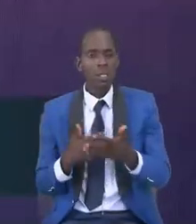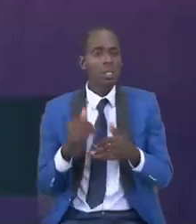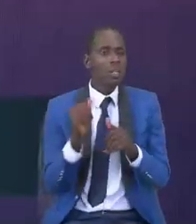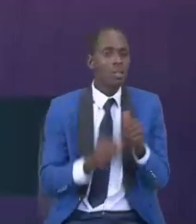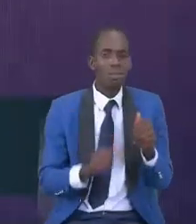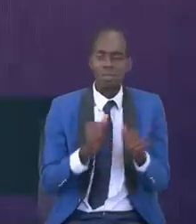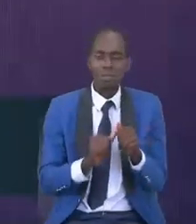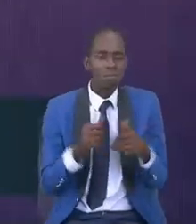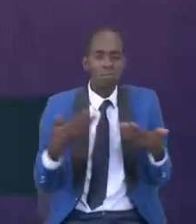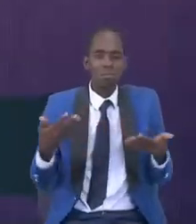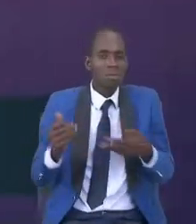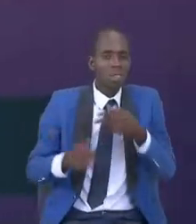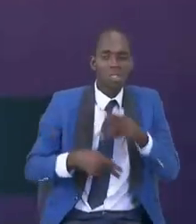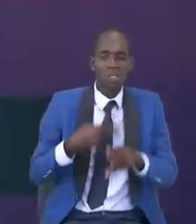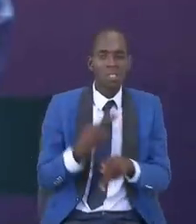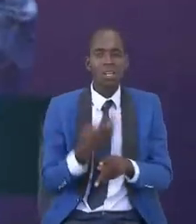qu'il y a une brousse là-bas?